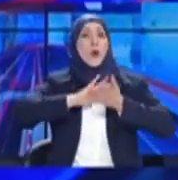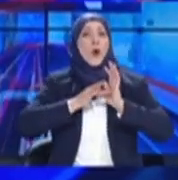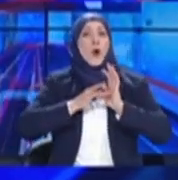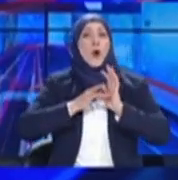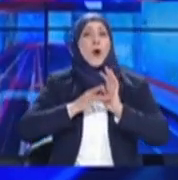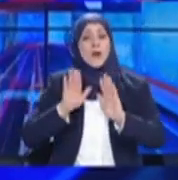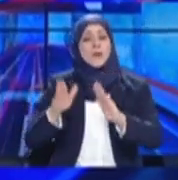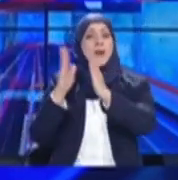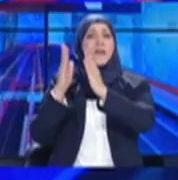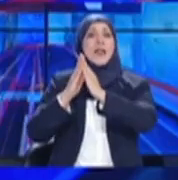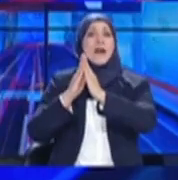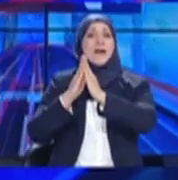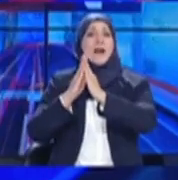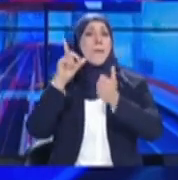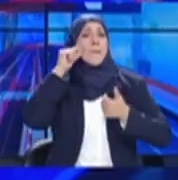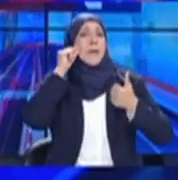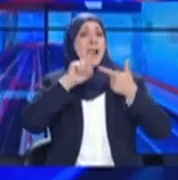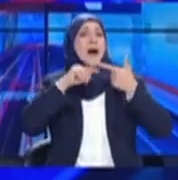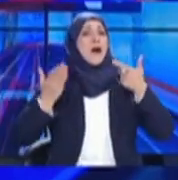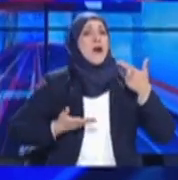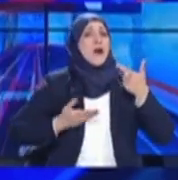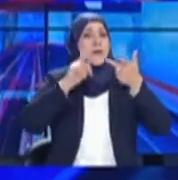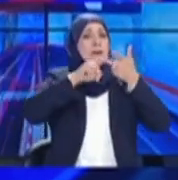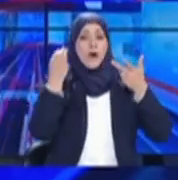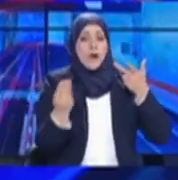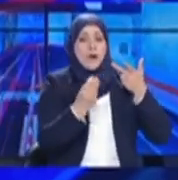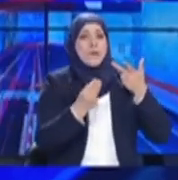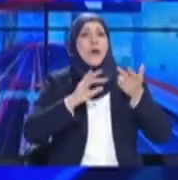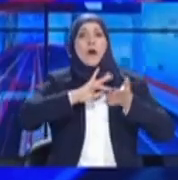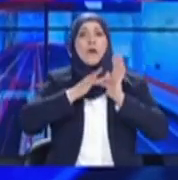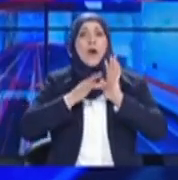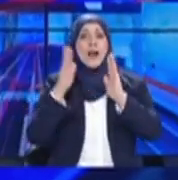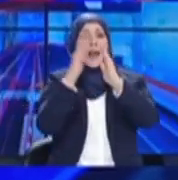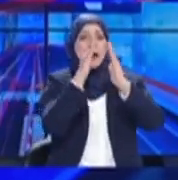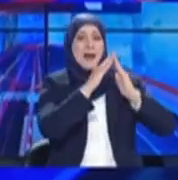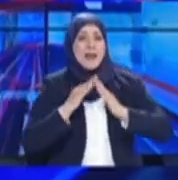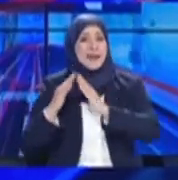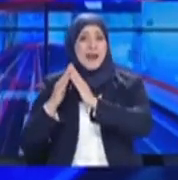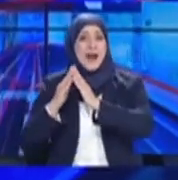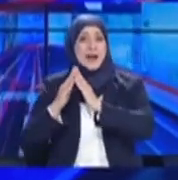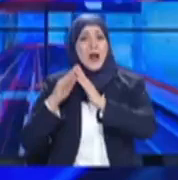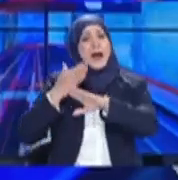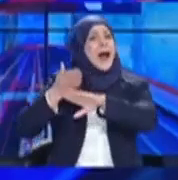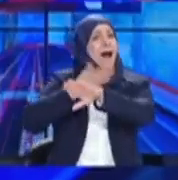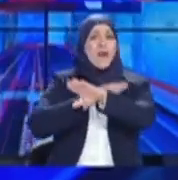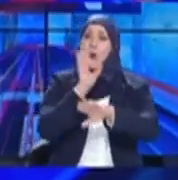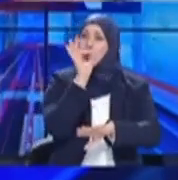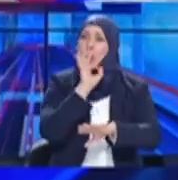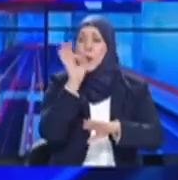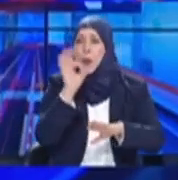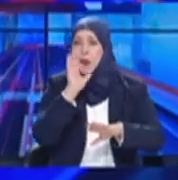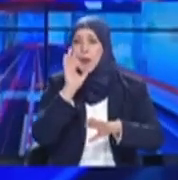والاطفال يمكن لاول مره يعني يحصل انهم جمهوريين انهم يتلموا خطر في العاده القهوه